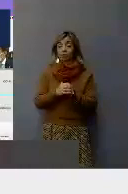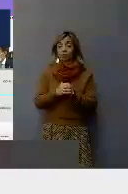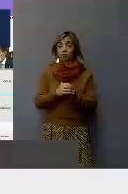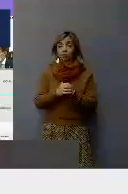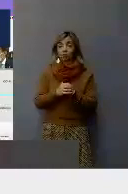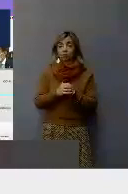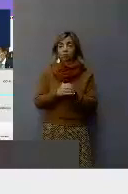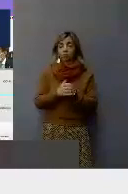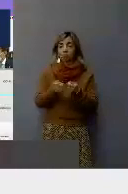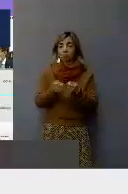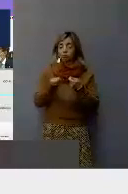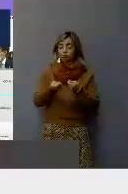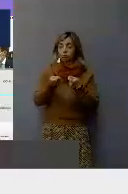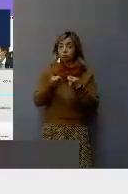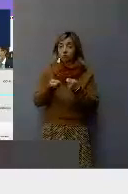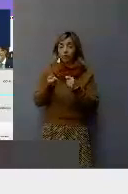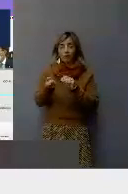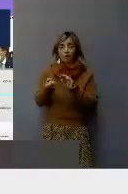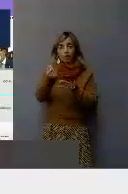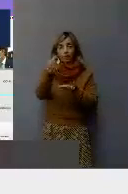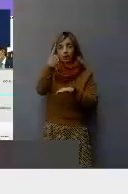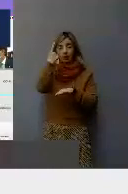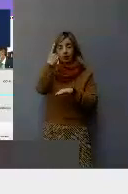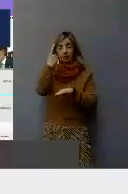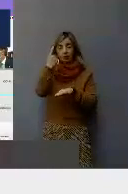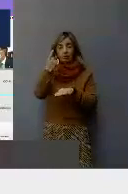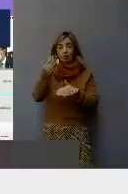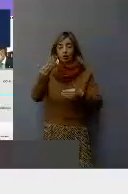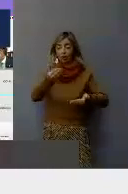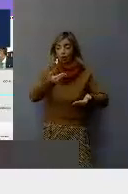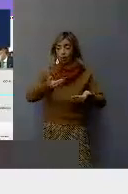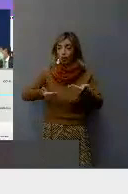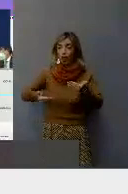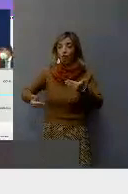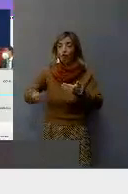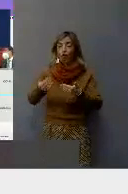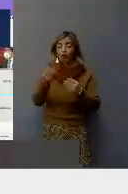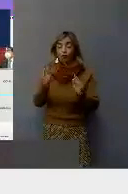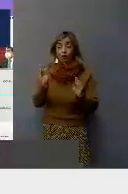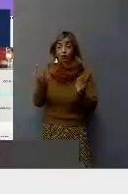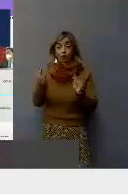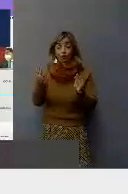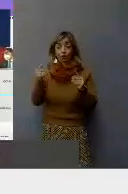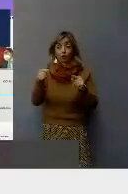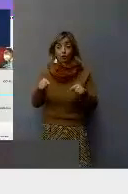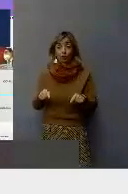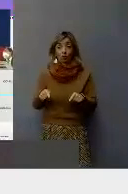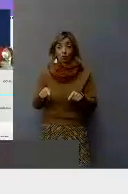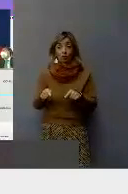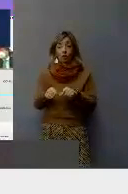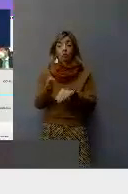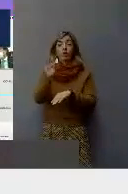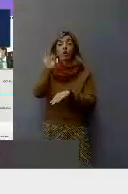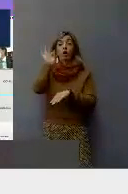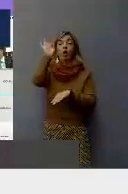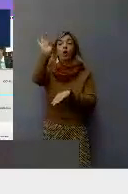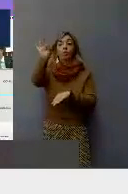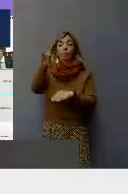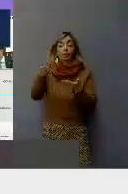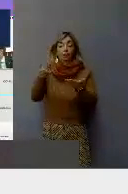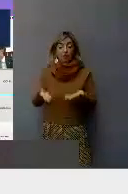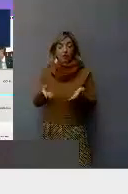finalizzato a coinvolgere i giovani sugli obiettivi dall'odierna delibera